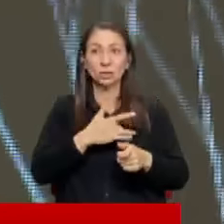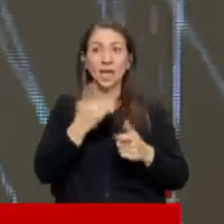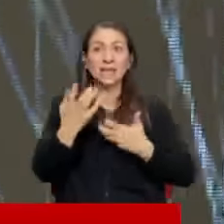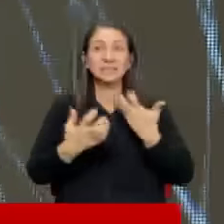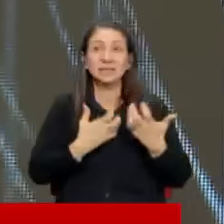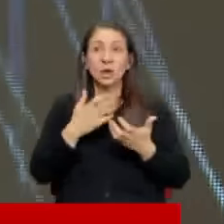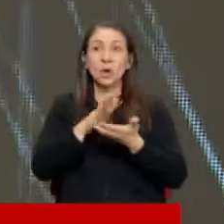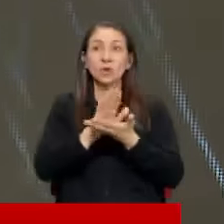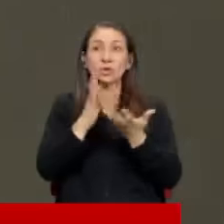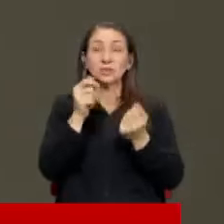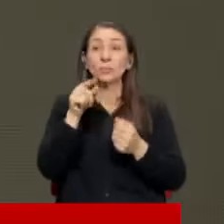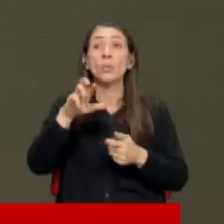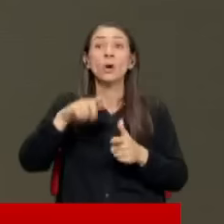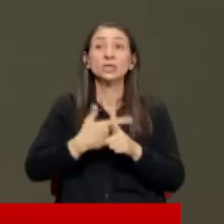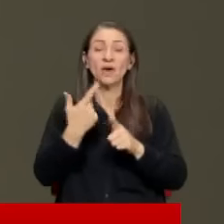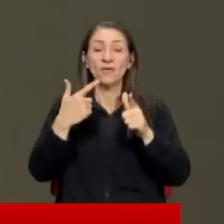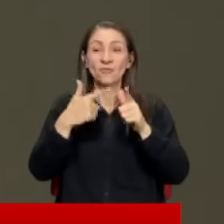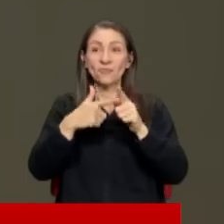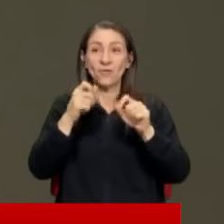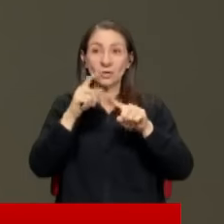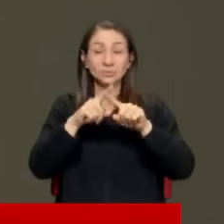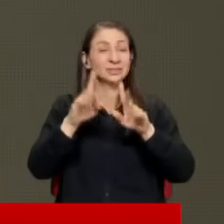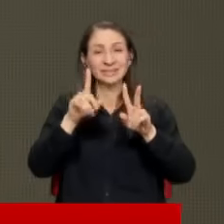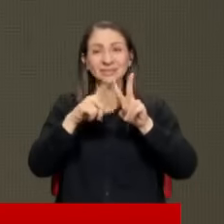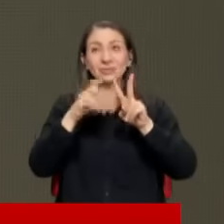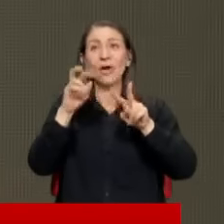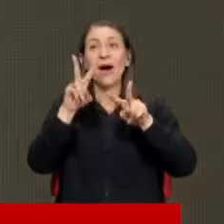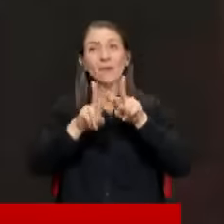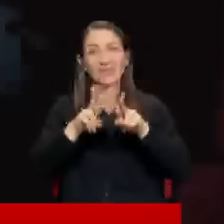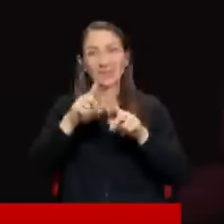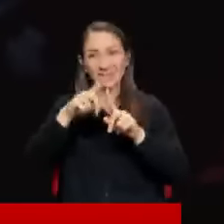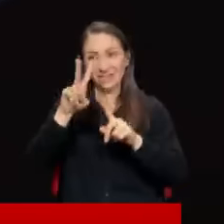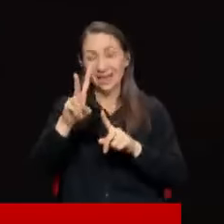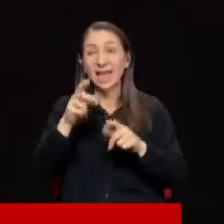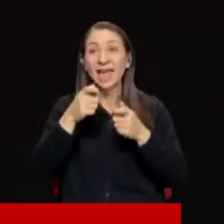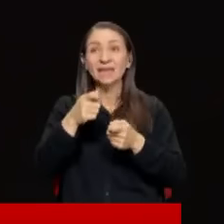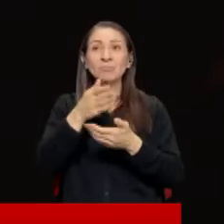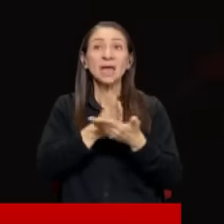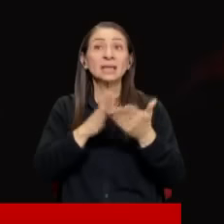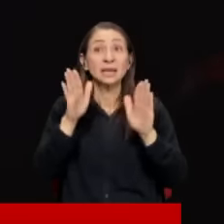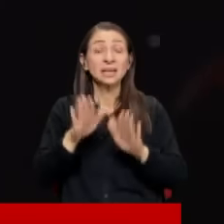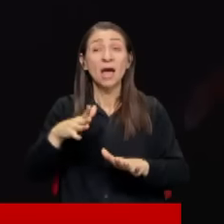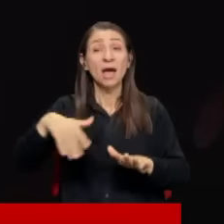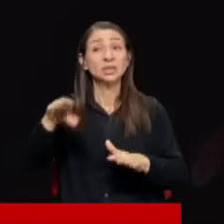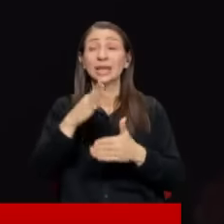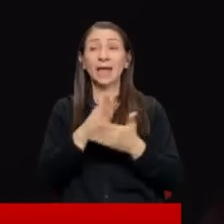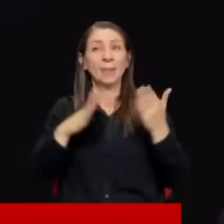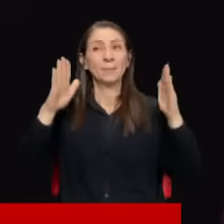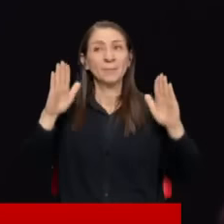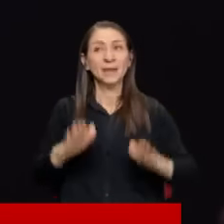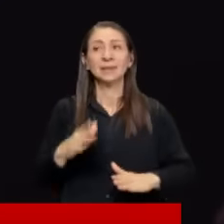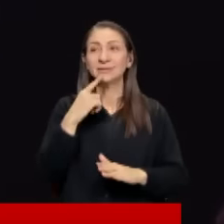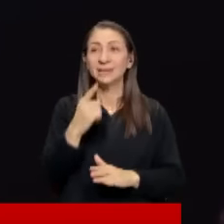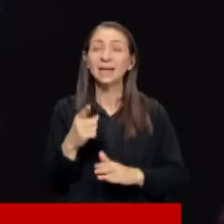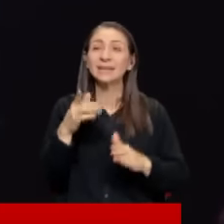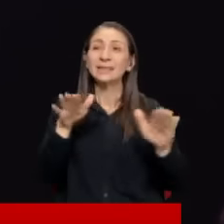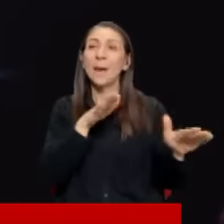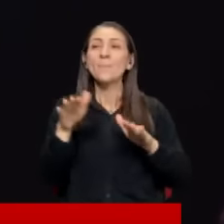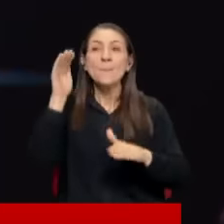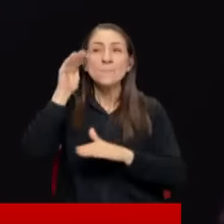hissettiği ödüllendirilecek bu proje Fox TV. Şimdi yeni adıyla Now. Eğitim yarıda kalırsa her şey yarıda kalır diyerek